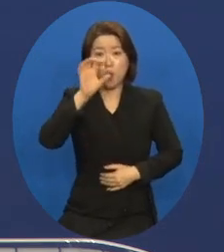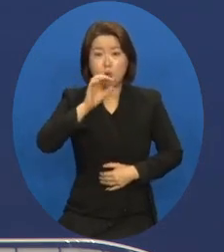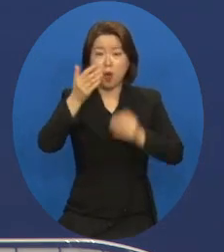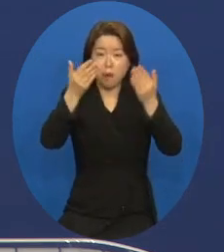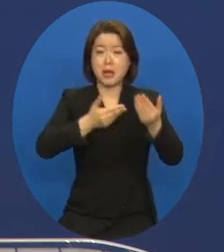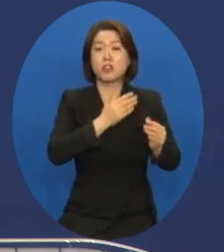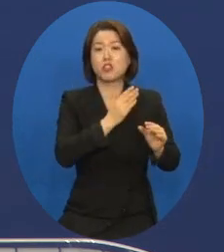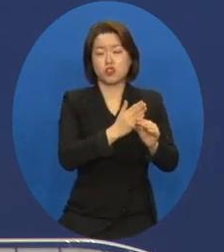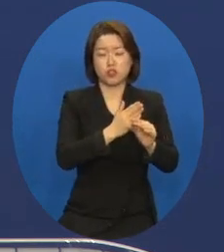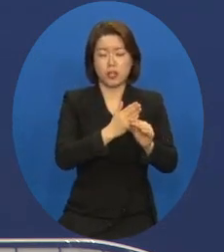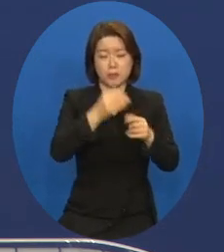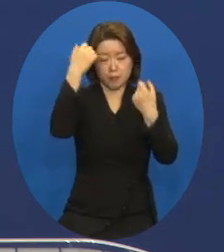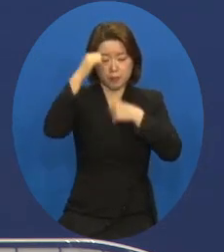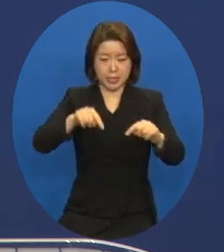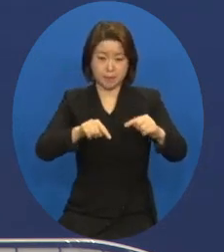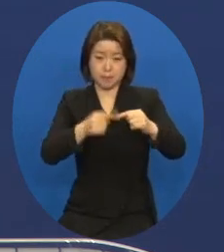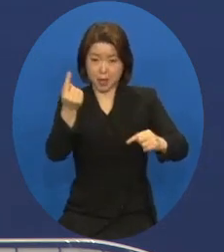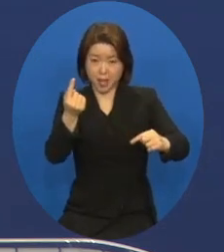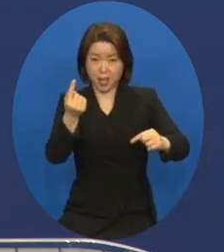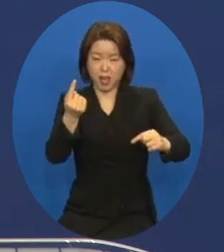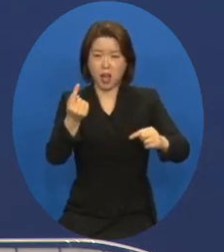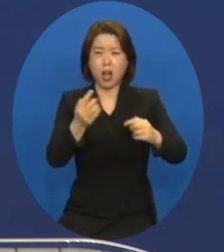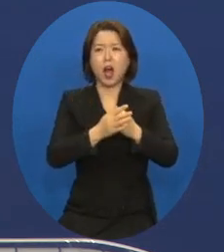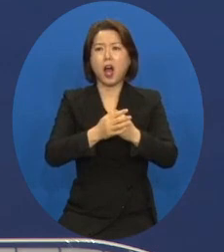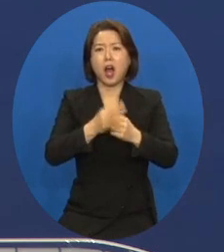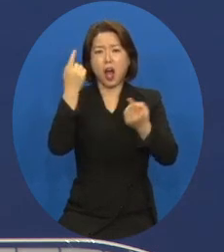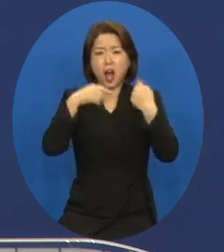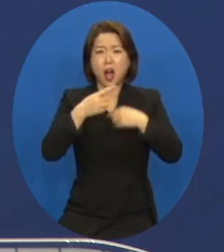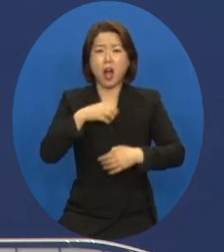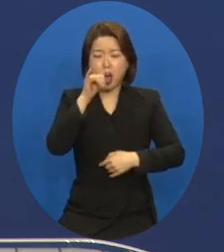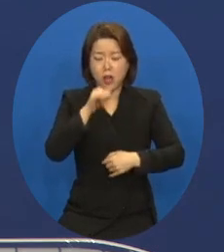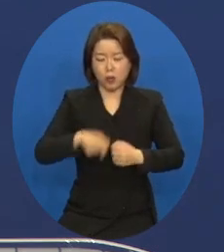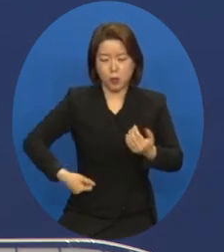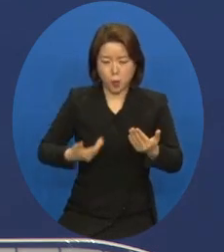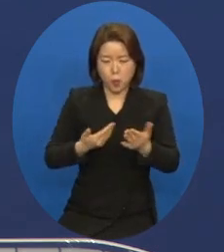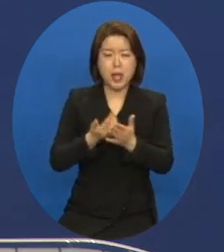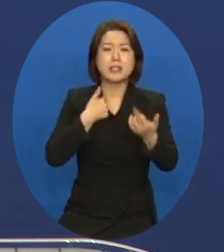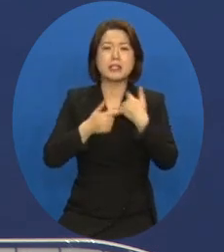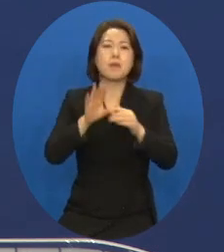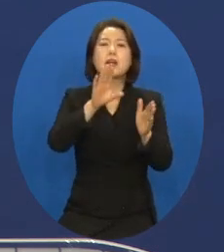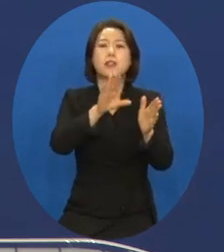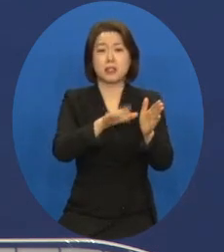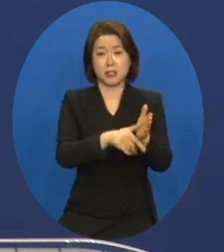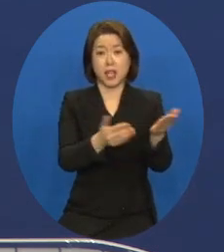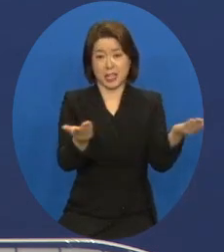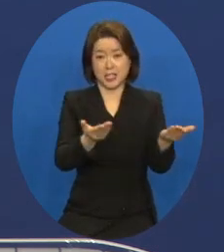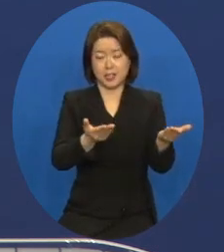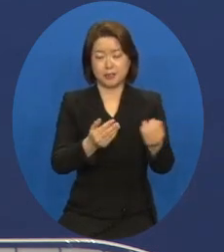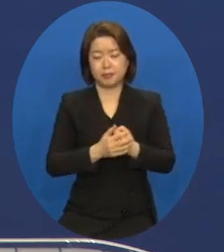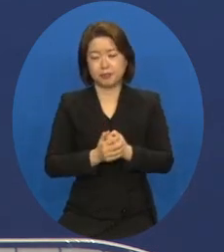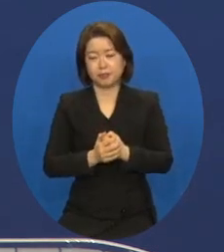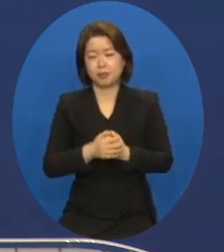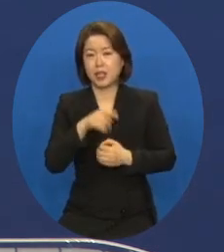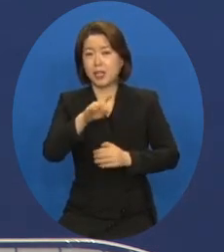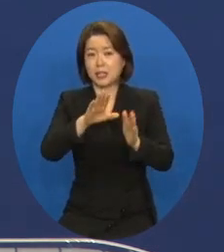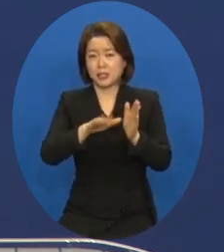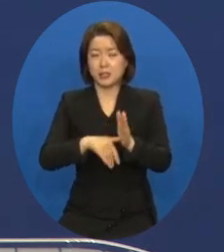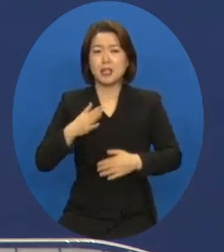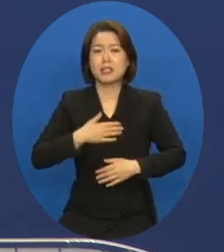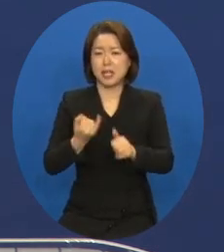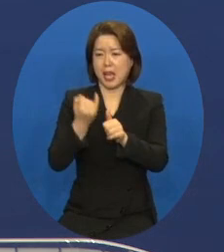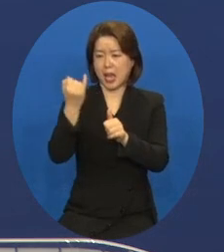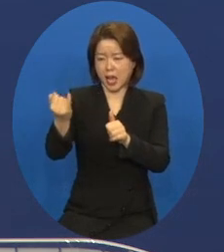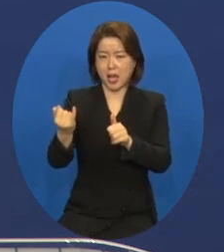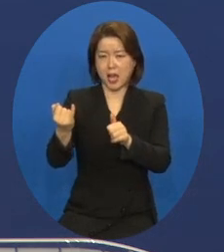다리가 부러지는 중상을 입고 그리고 회심을 체험해 쓸 때입니다 그때 제안에 아주